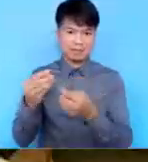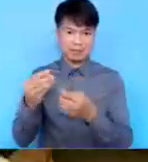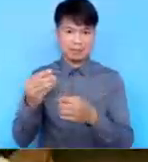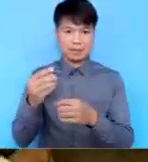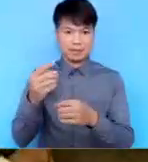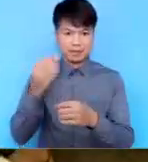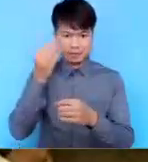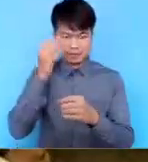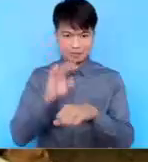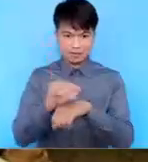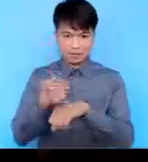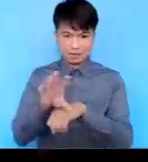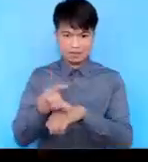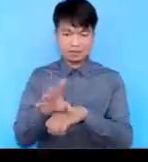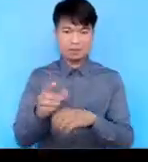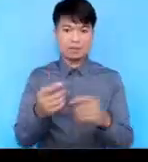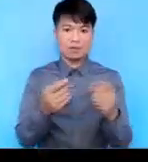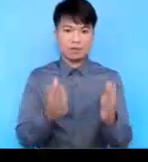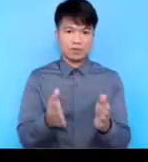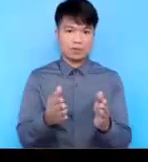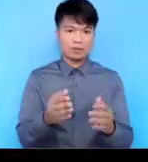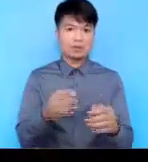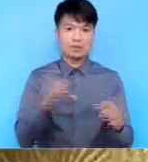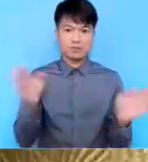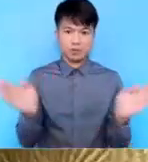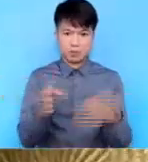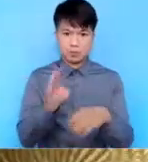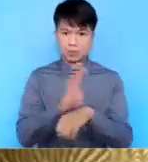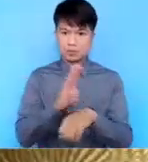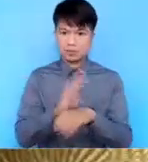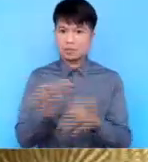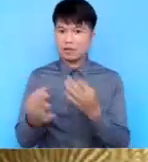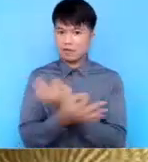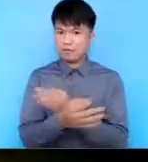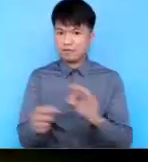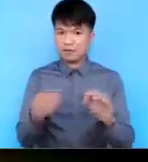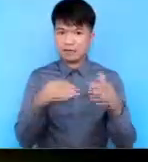negosyo. Libre ang entrance rito na magtatagal hanggang Sabado,